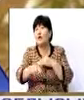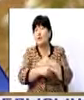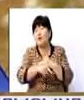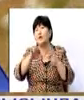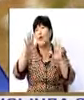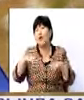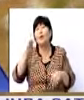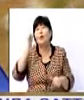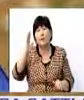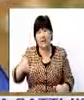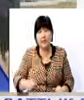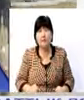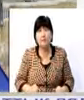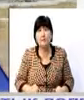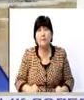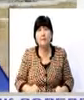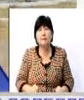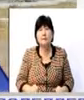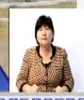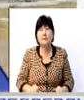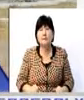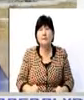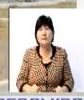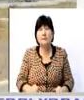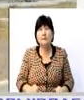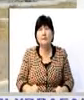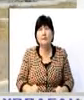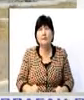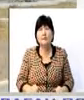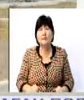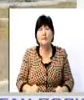қылаң береді. Шолпан Исабекова, Нұржан Мұзарапшин, Төрехан Қожахметов, Қызылорда телеарнасы.